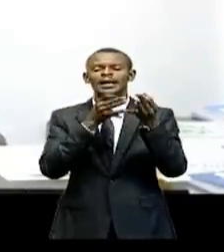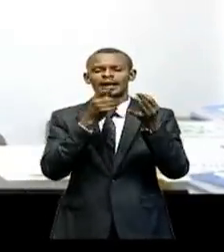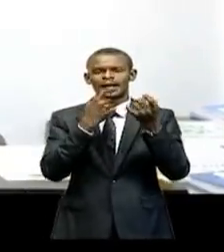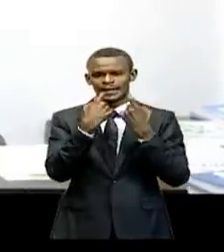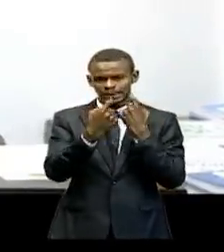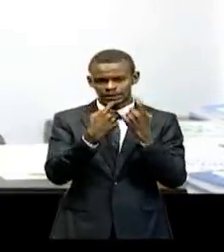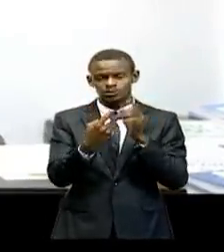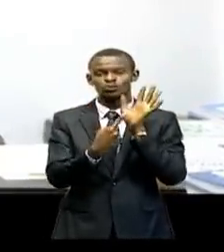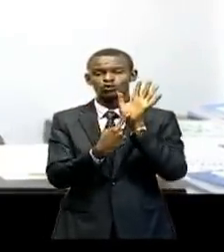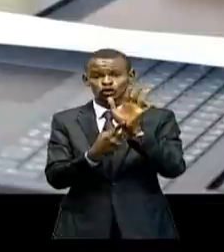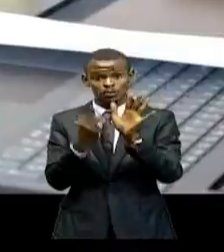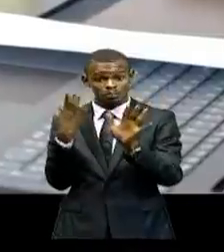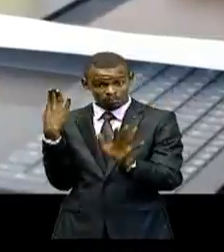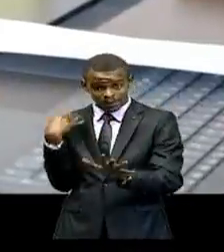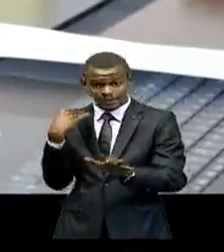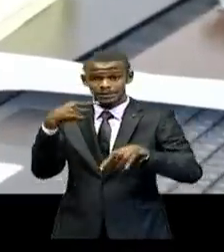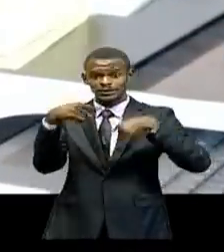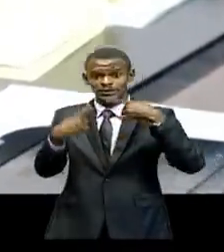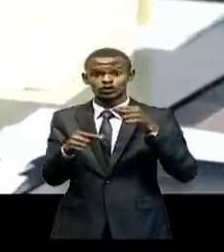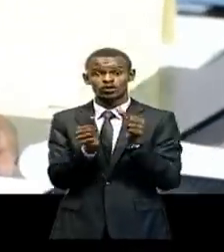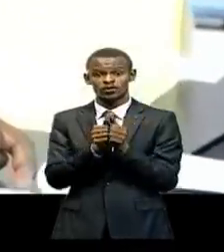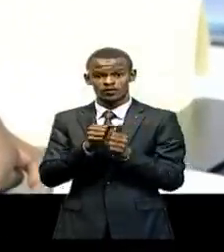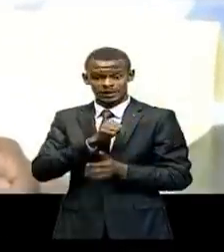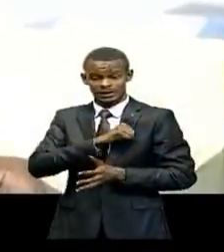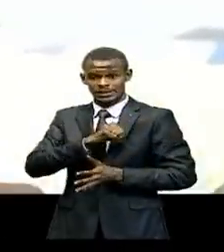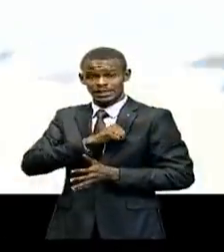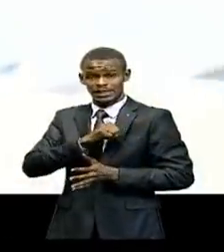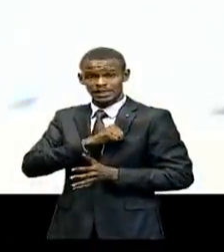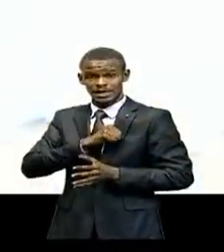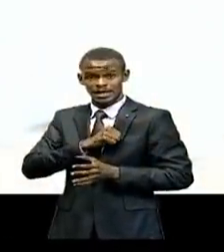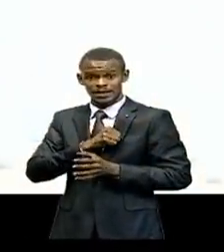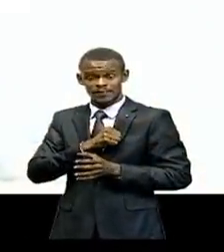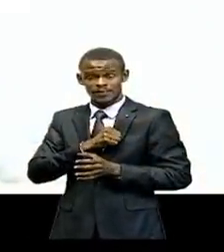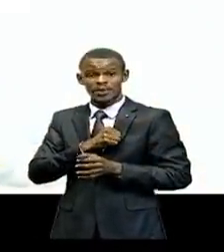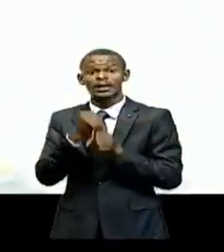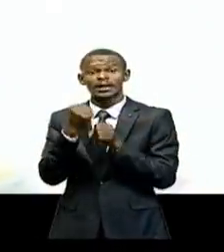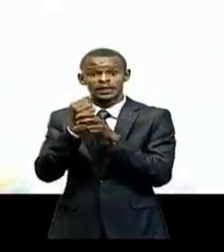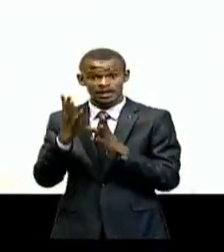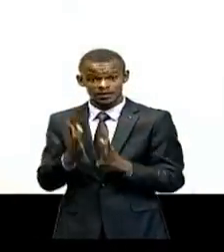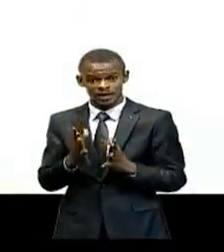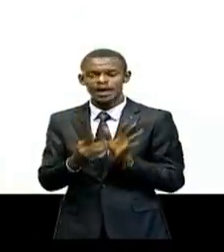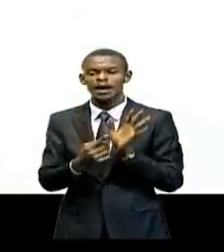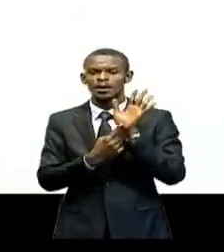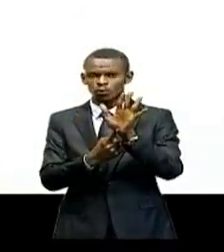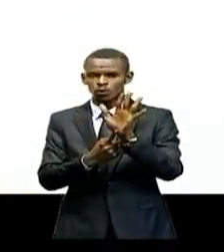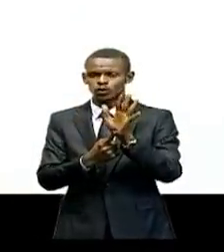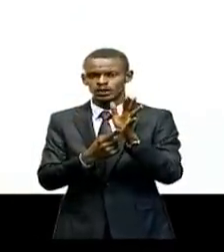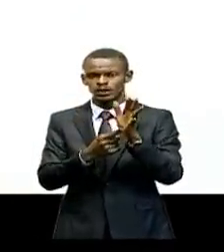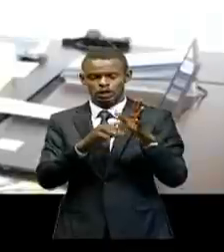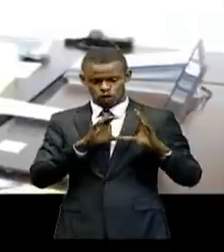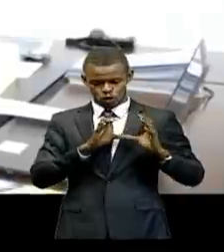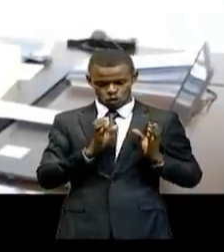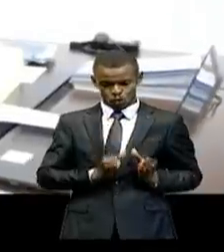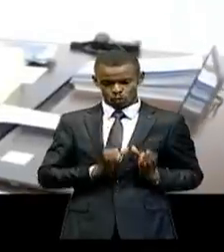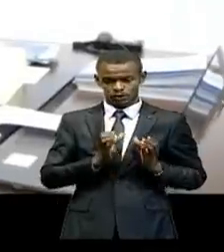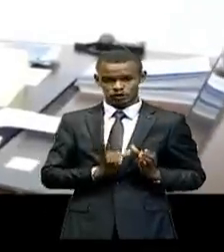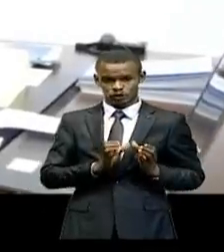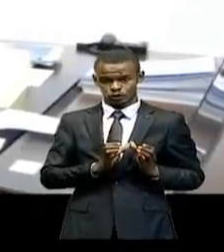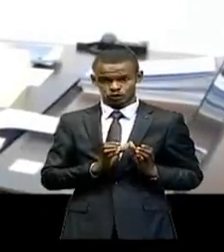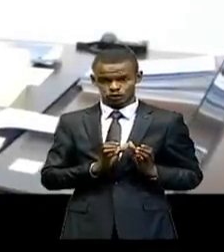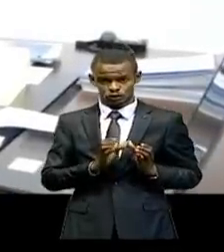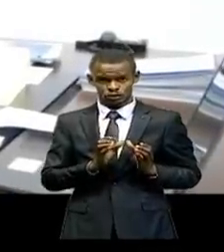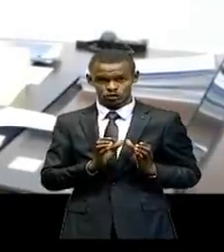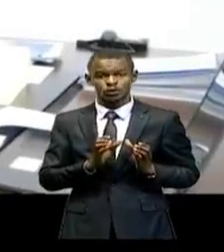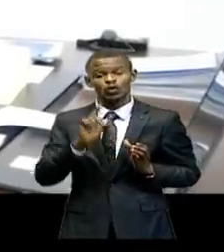de l'administration publique, dressé le rapport des travaux de la commission paritaire gouvernement banc syndical de